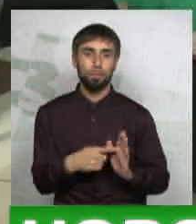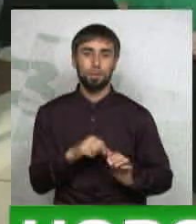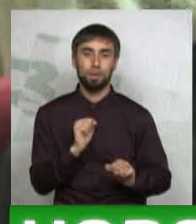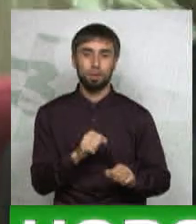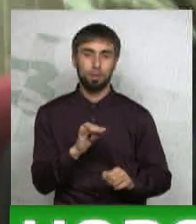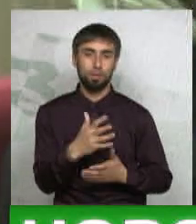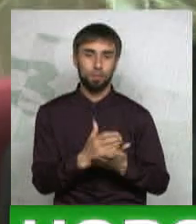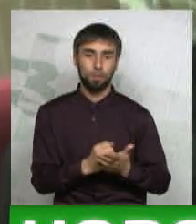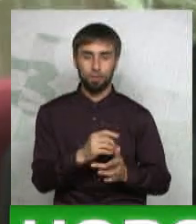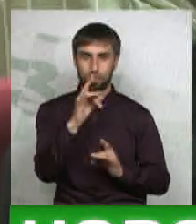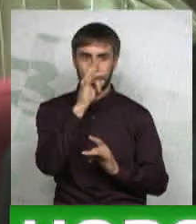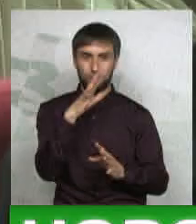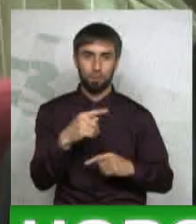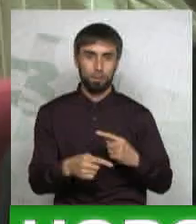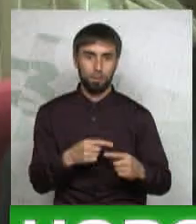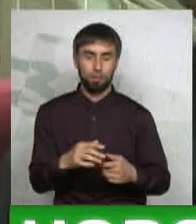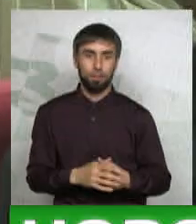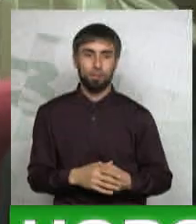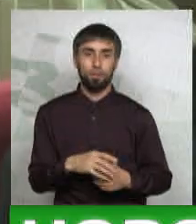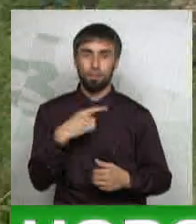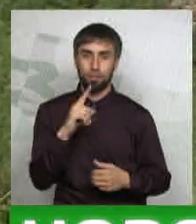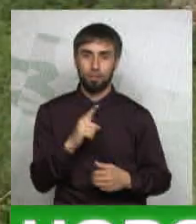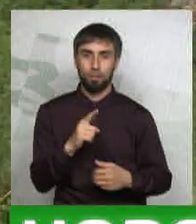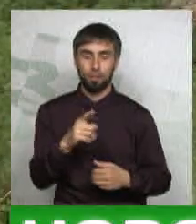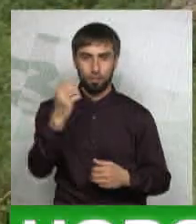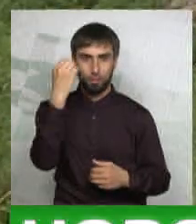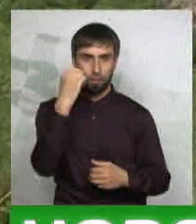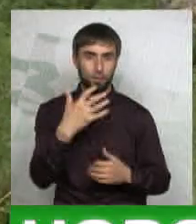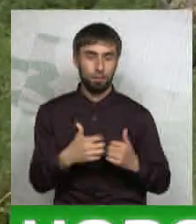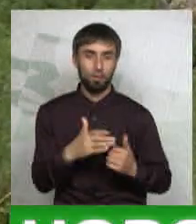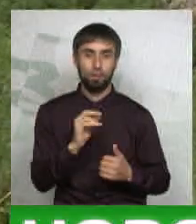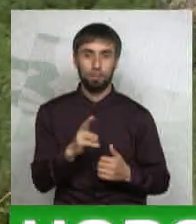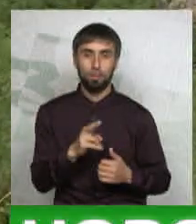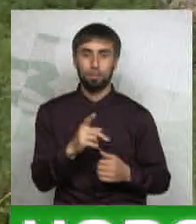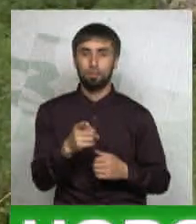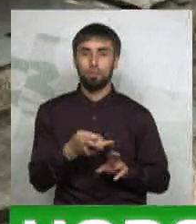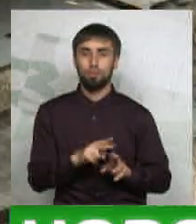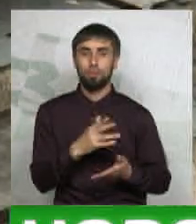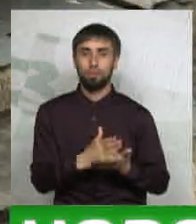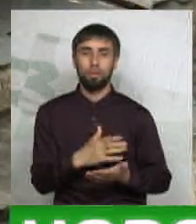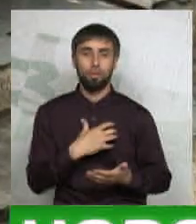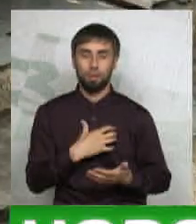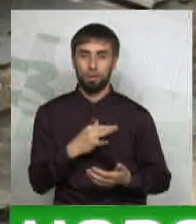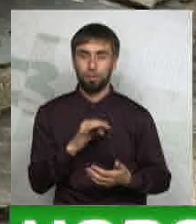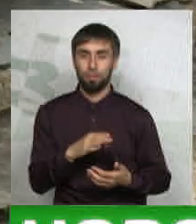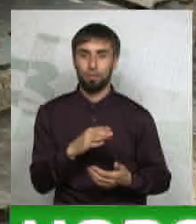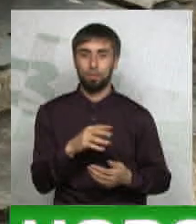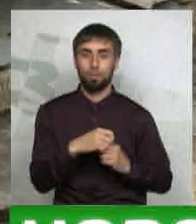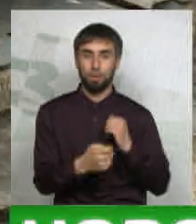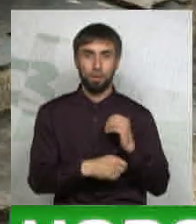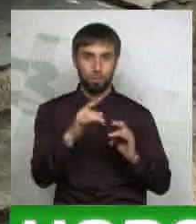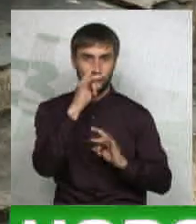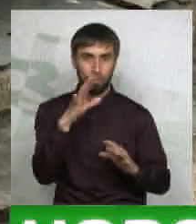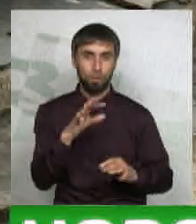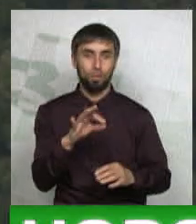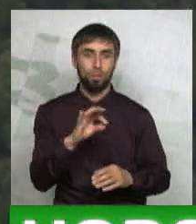защиты и сохранения культурного наследия. Отмечают, что памятники средневекового зодчества являются основным элементом материальной культуры.